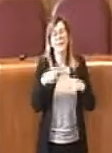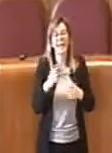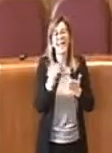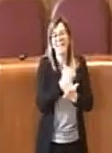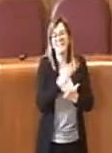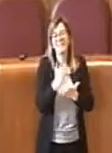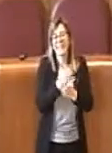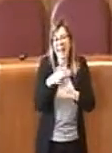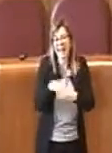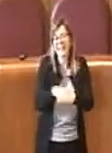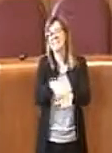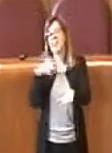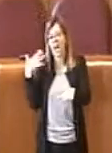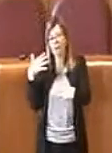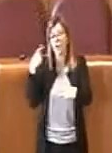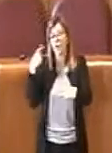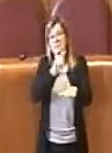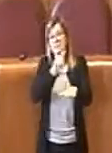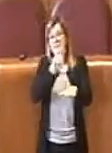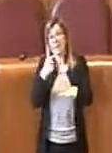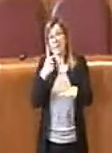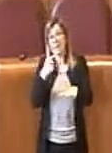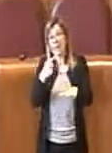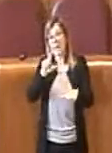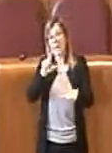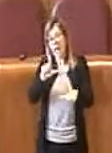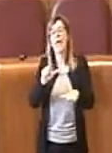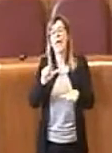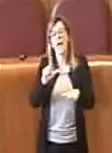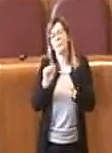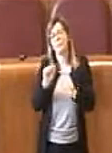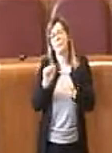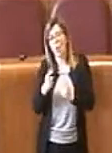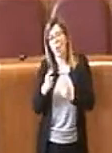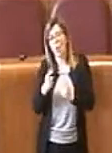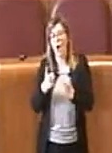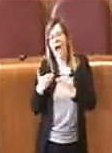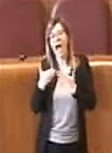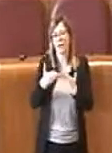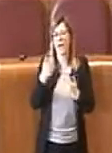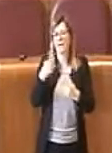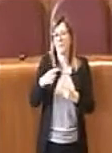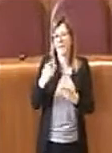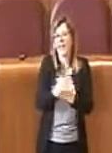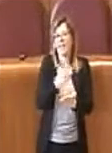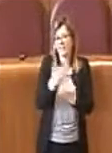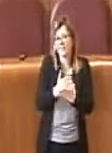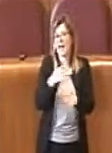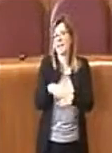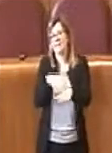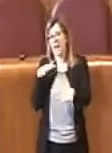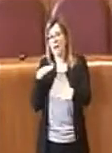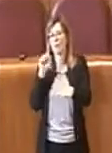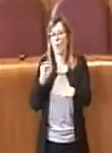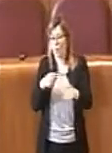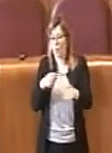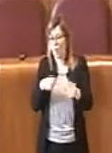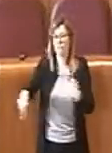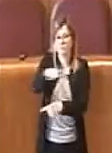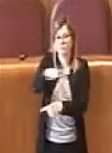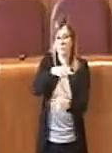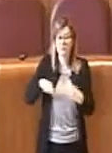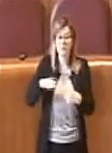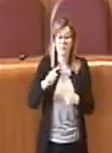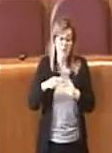al traffico la ztl da un impatto molto più moderato e soprattutto ancora forse speriamo dal 18 maggio un pochino